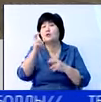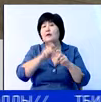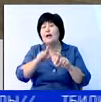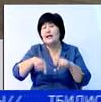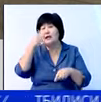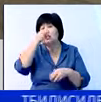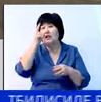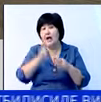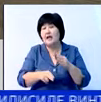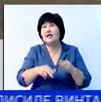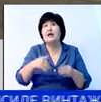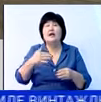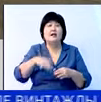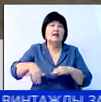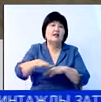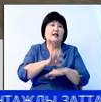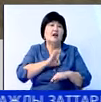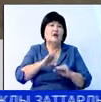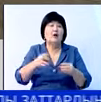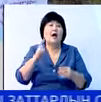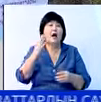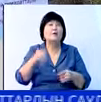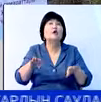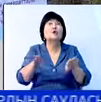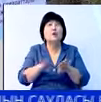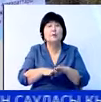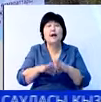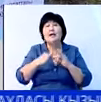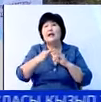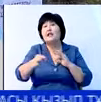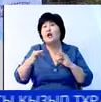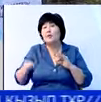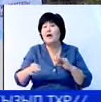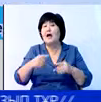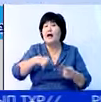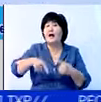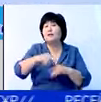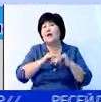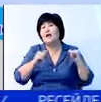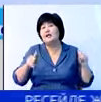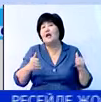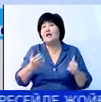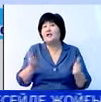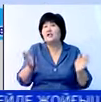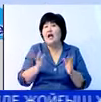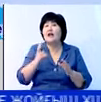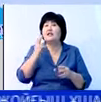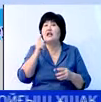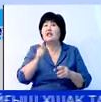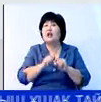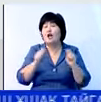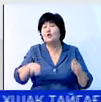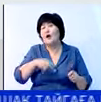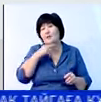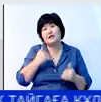келесі жылы аяқталып, ел игілігіне берілмек. Қармақшыда сонымен қатар елді мекендерде кәсіпкерлікті дамытып, шағын цехтар ашуға басымдық